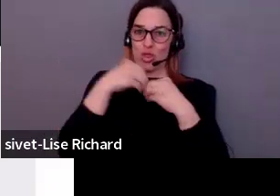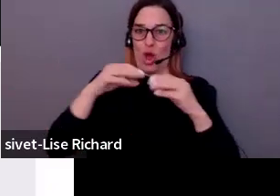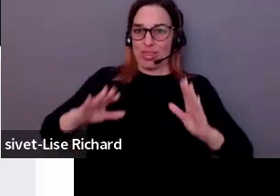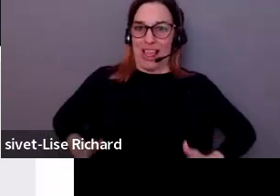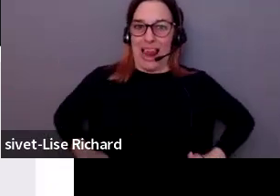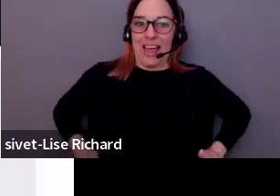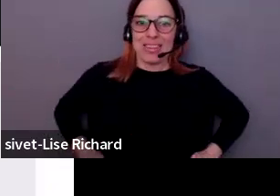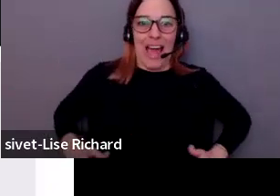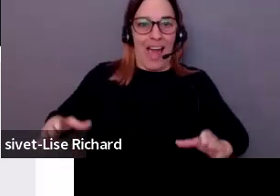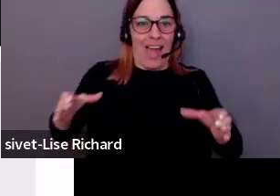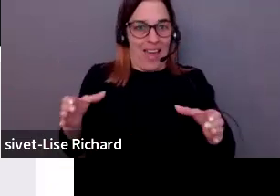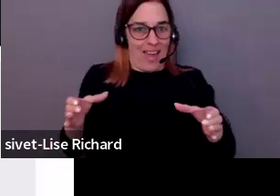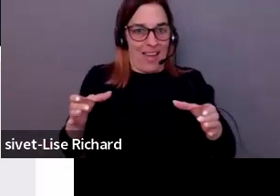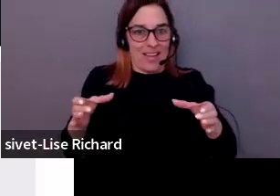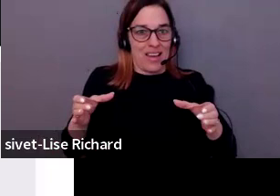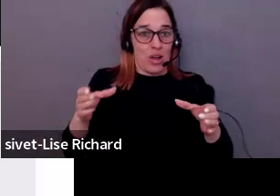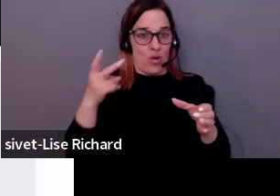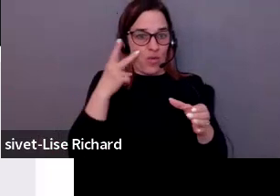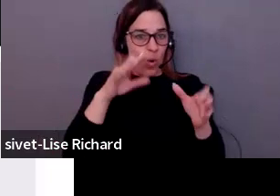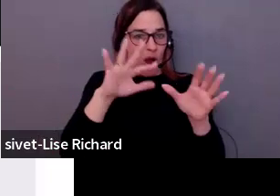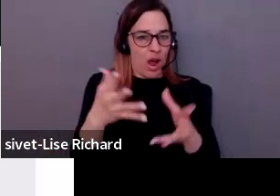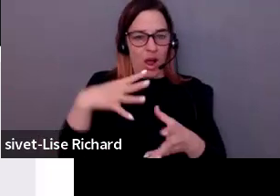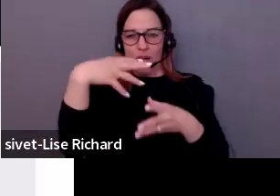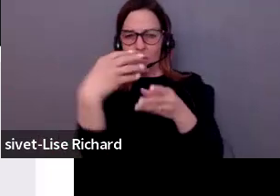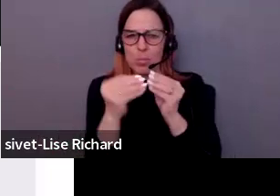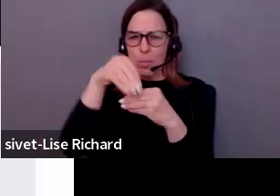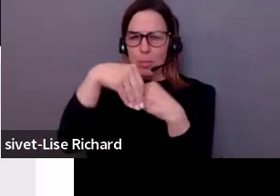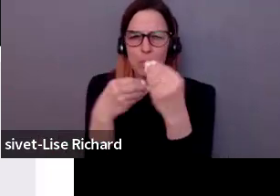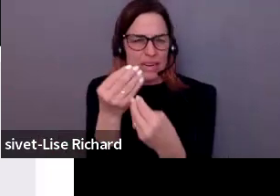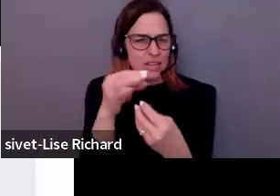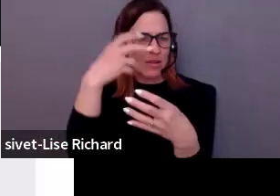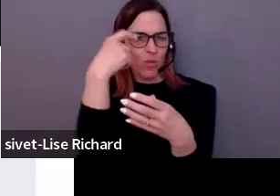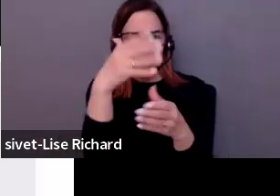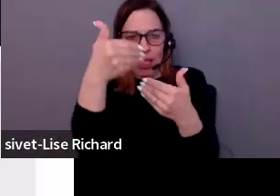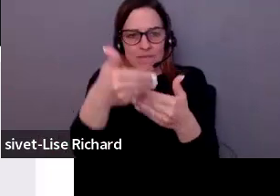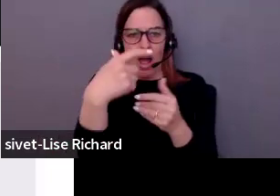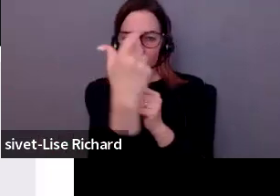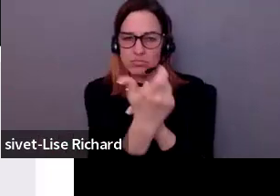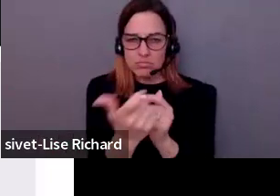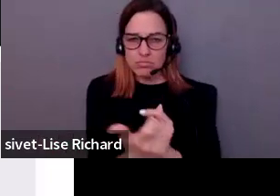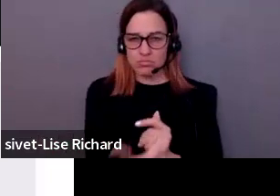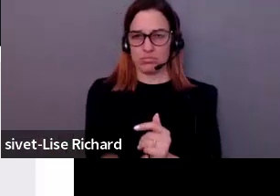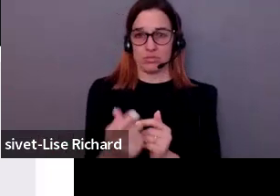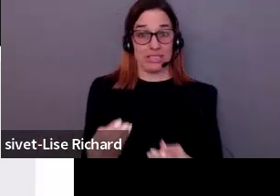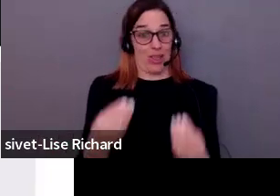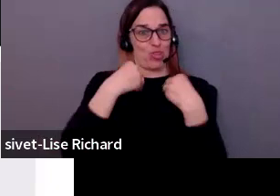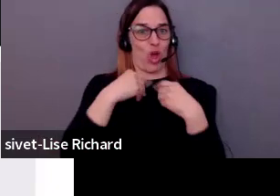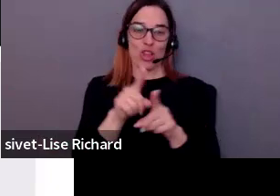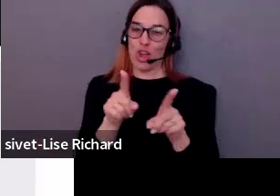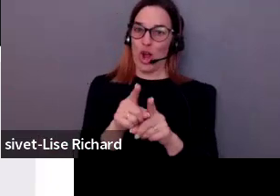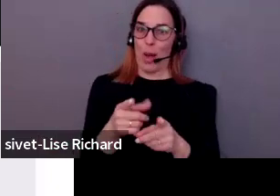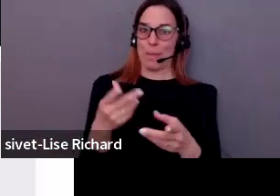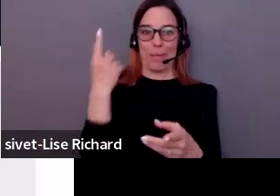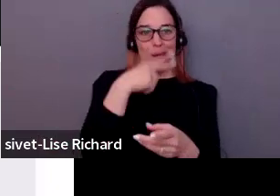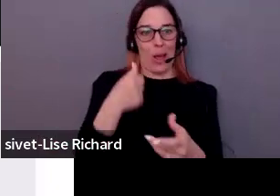mettre du détail des franges, des plis au niveau des hanches. On donne l'impression